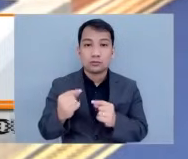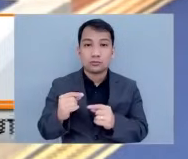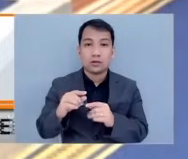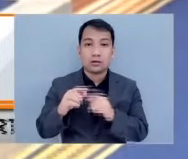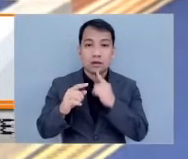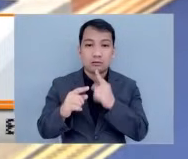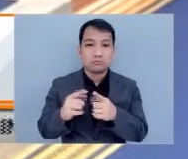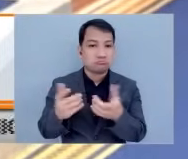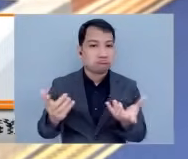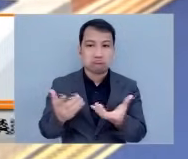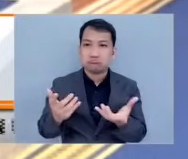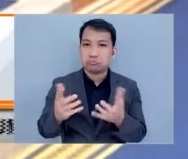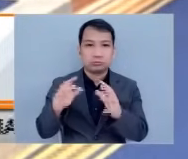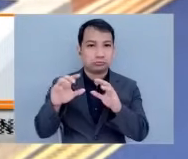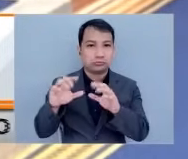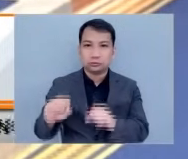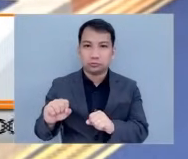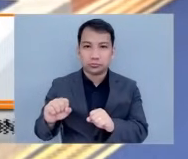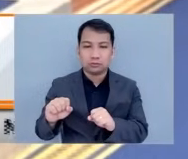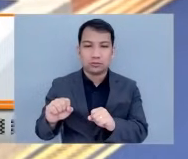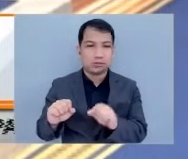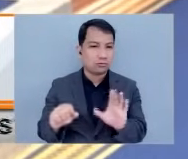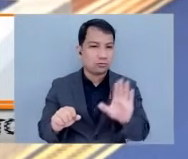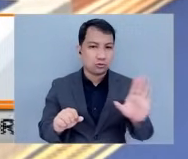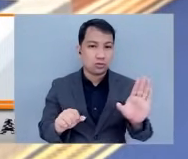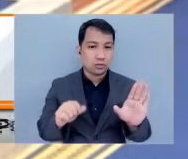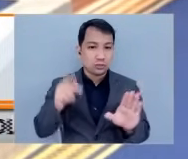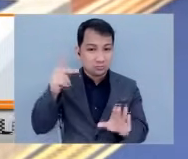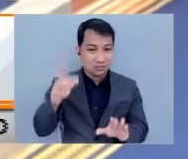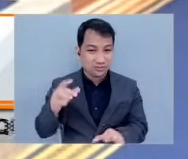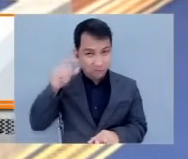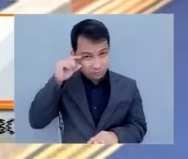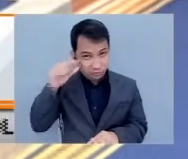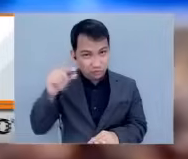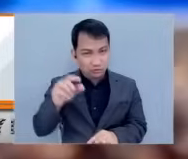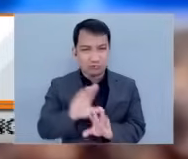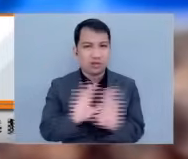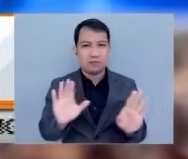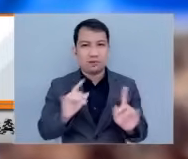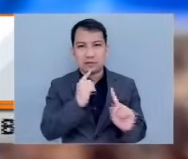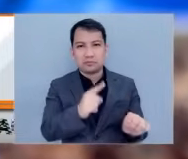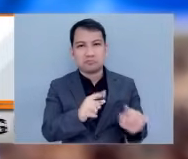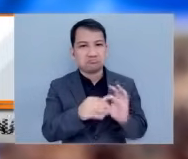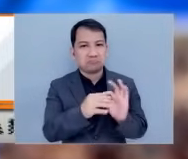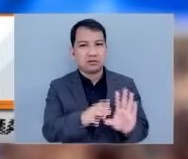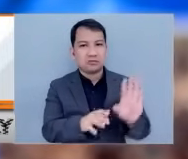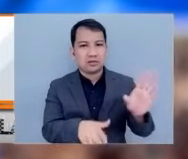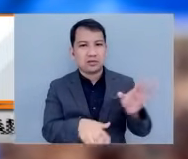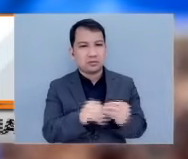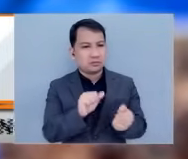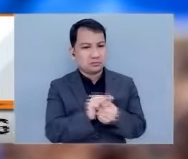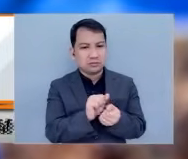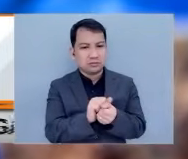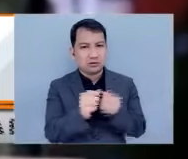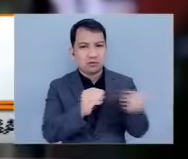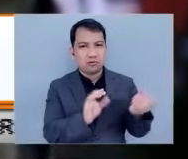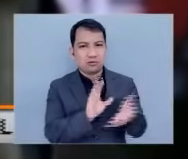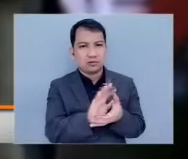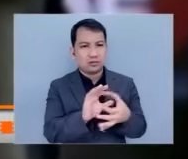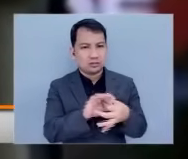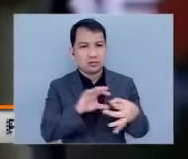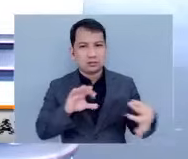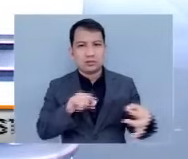pang bagong tugon dyan ang pastor, pero dati nang iginiit ang kampo ng SMNI na hindi bahagi ng operasyon ng network si